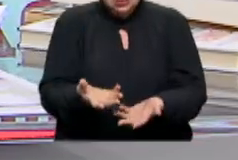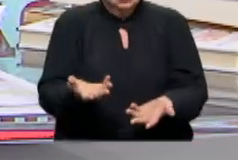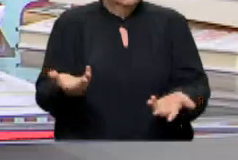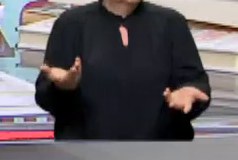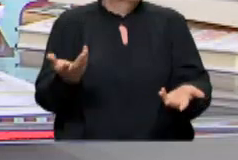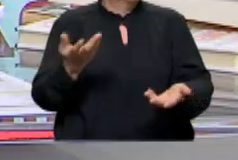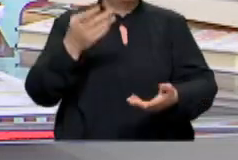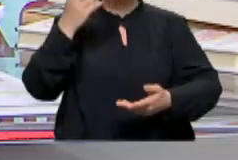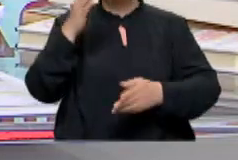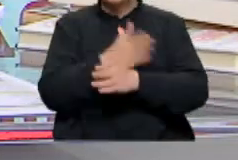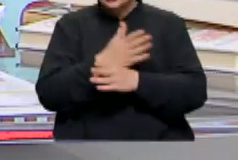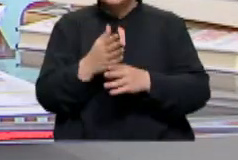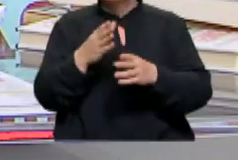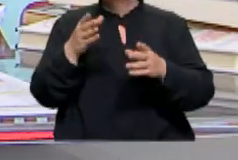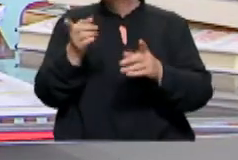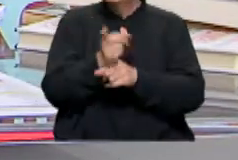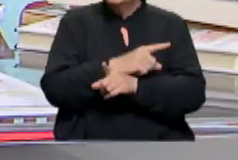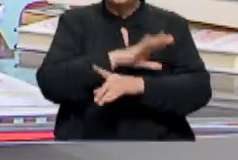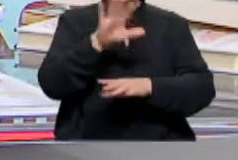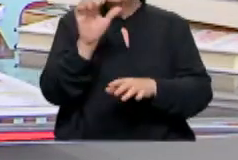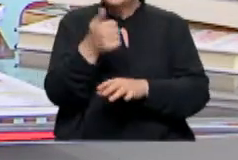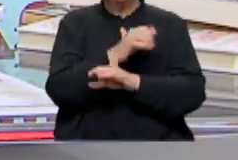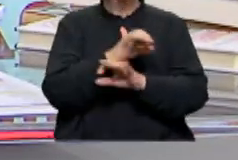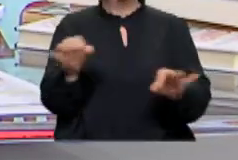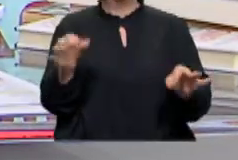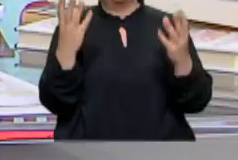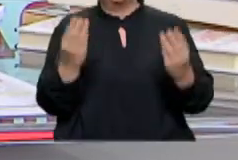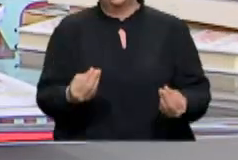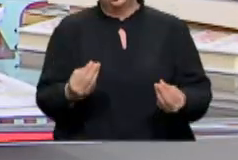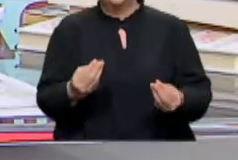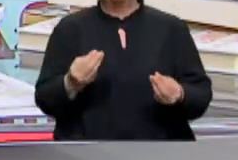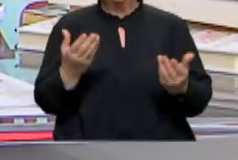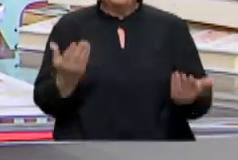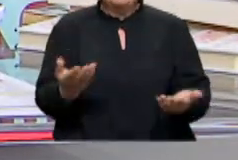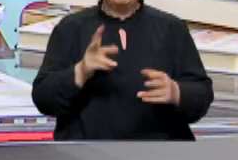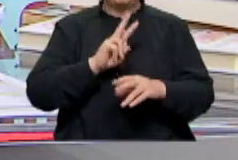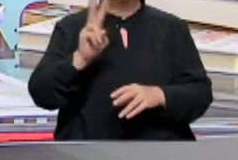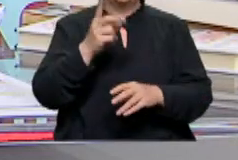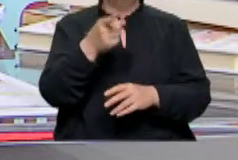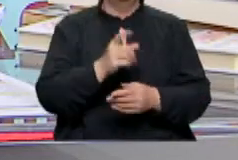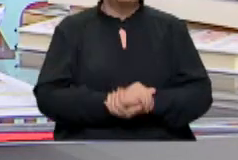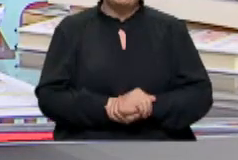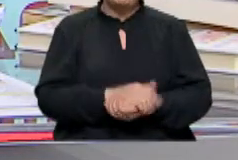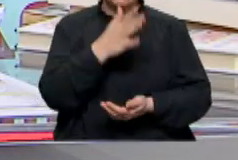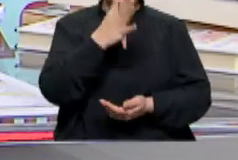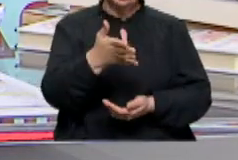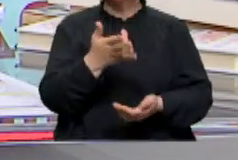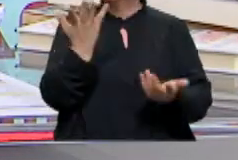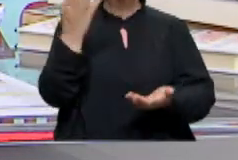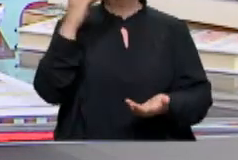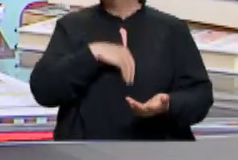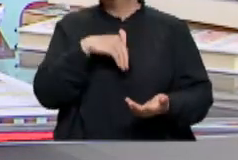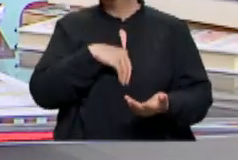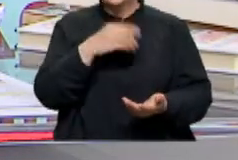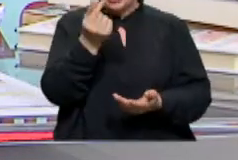efendim, mal, mülk, bu ülkenin her şeyi değersizleştirildi. Zaten model bu, biliyorsunuz. Peki ne